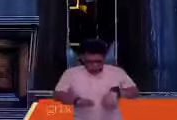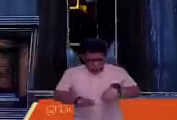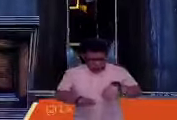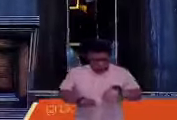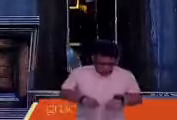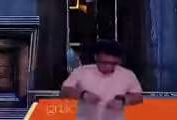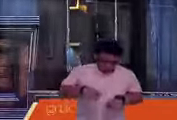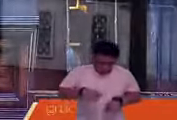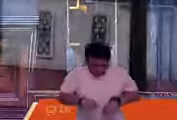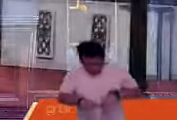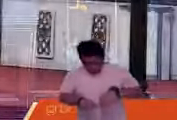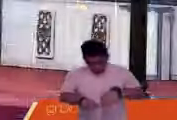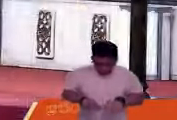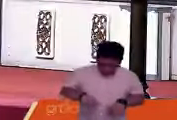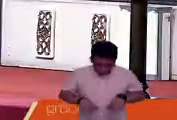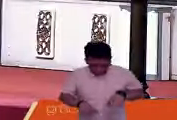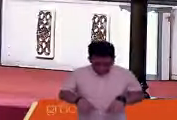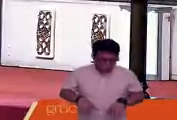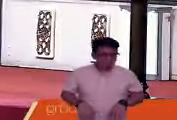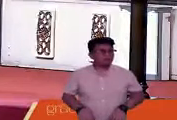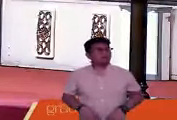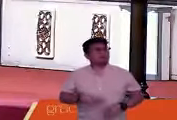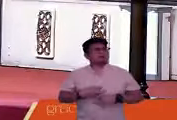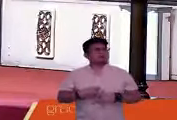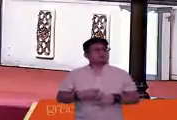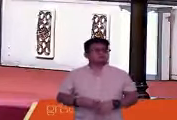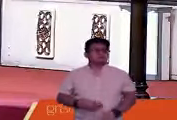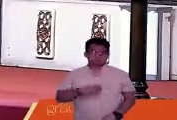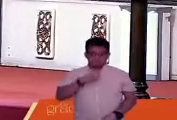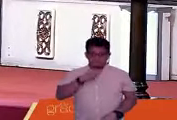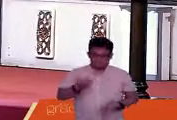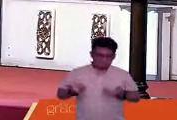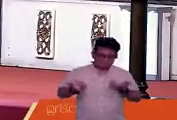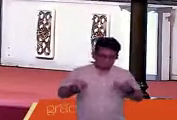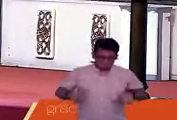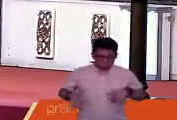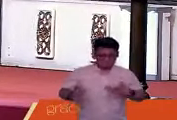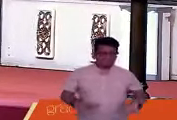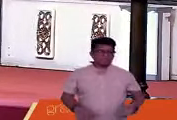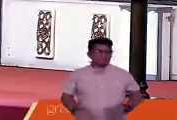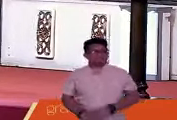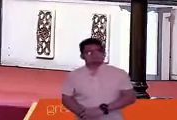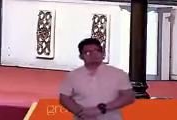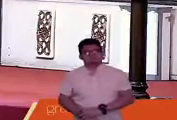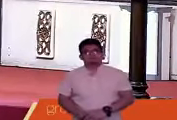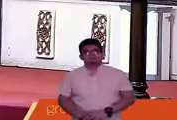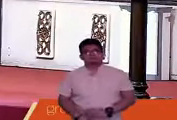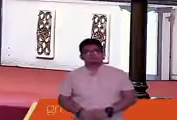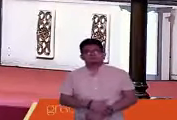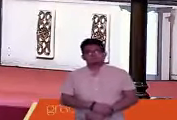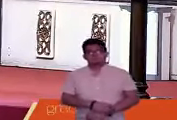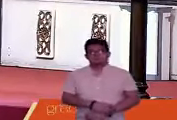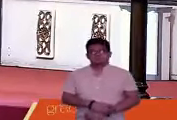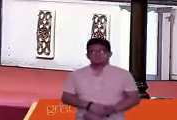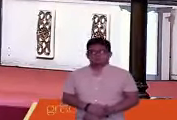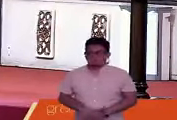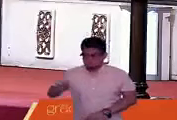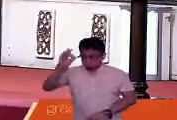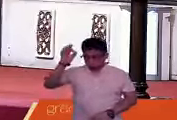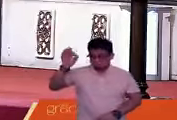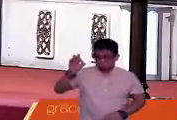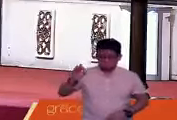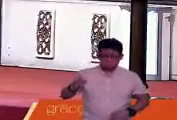brother, 80 years old. Naluoy ko sa akong brother. Kaya pagtanda ko niya, wala